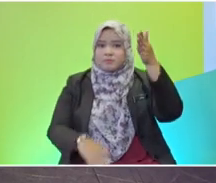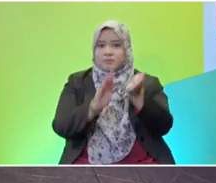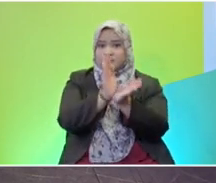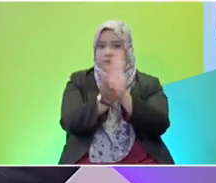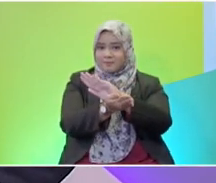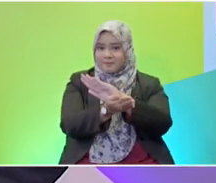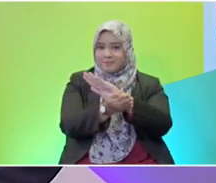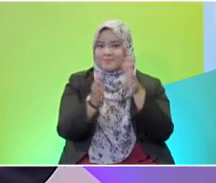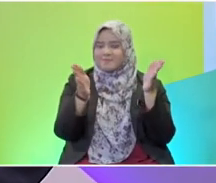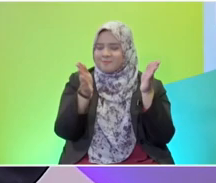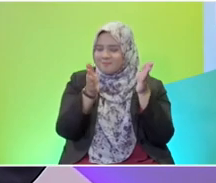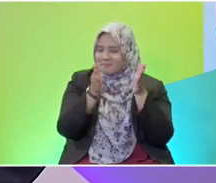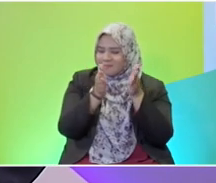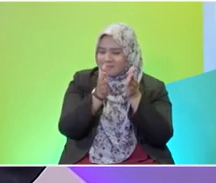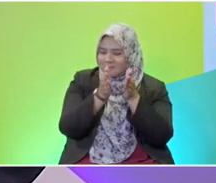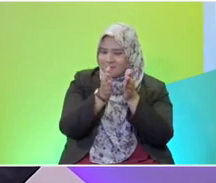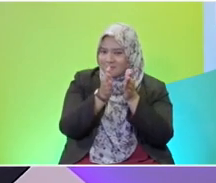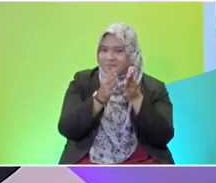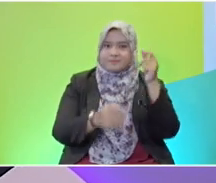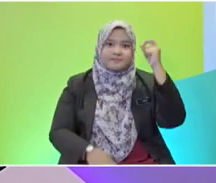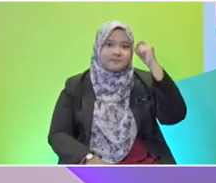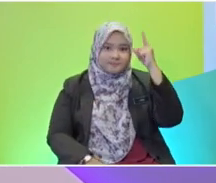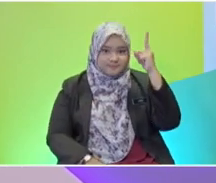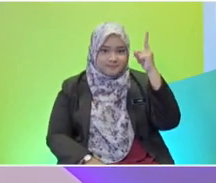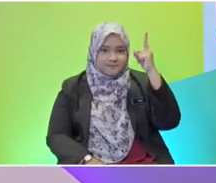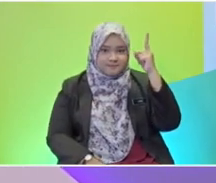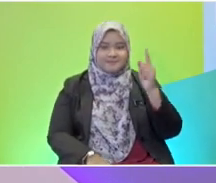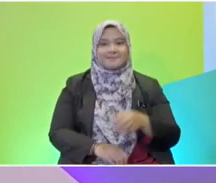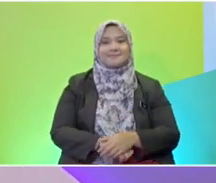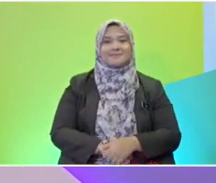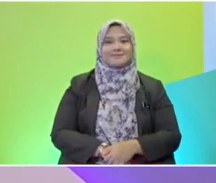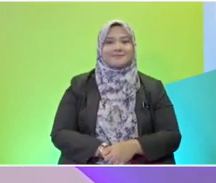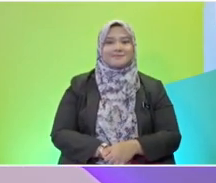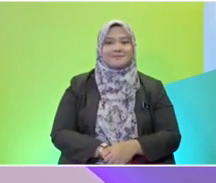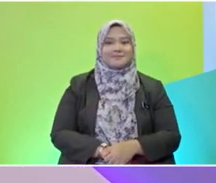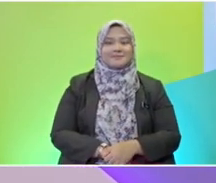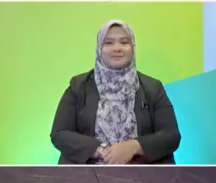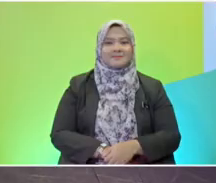semakin kecil say sembahyangnya